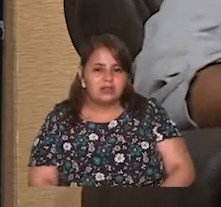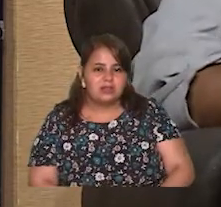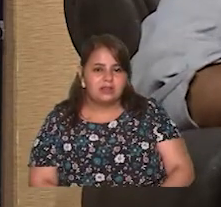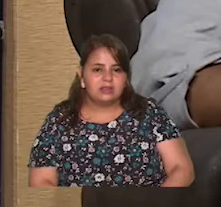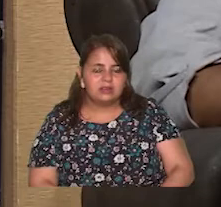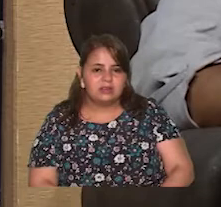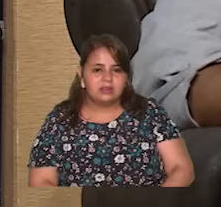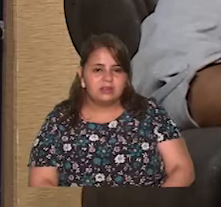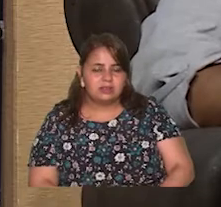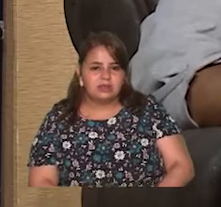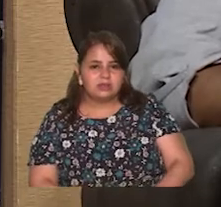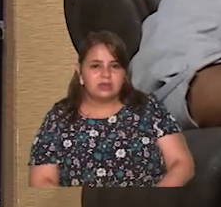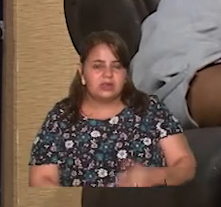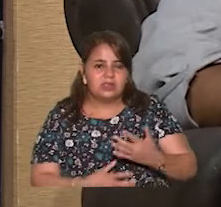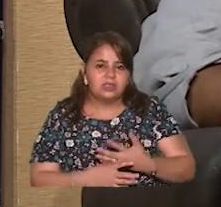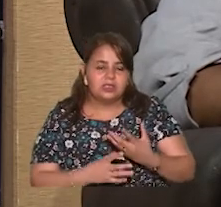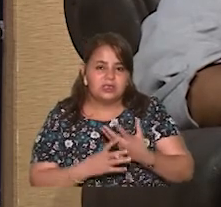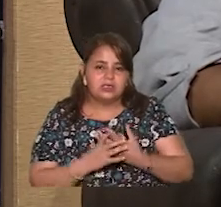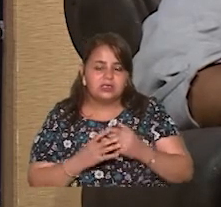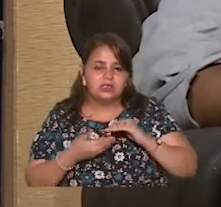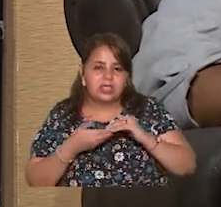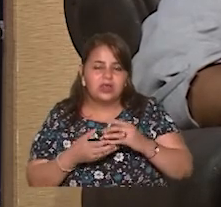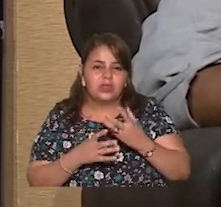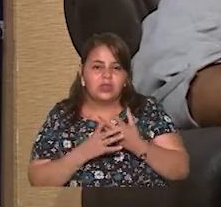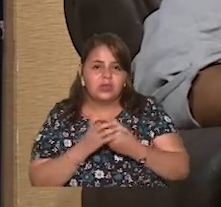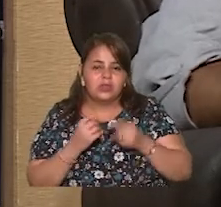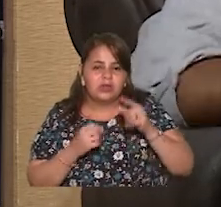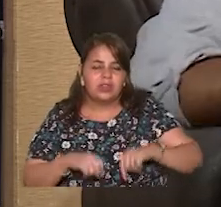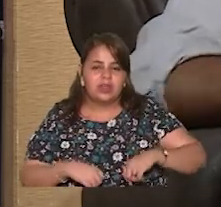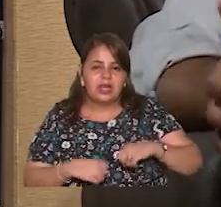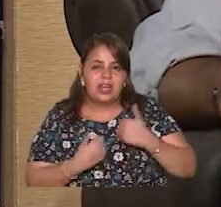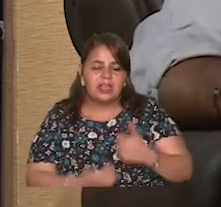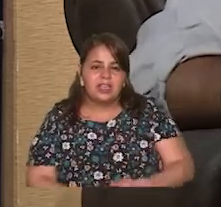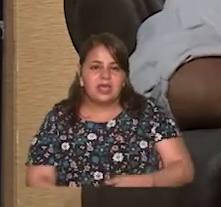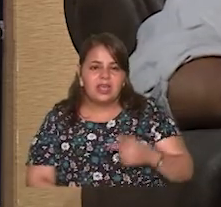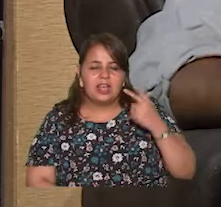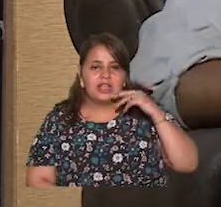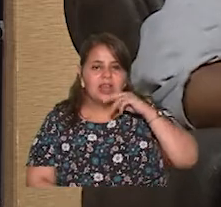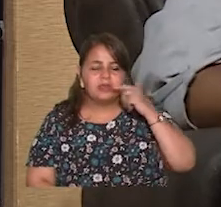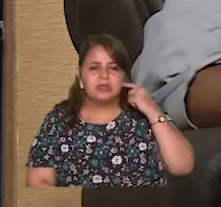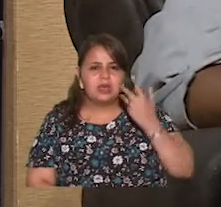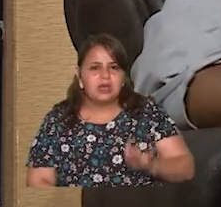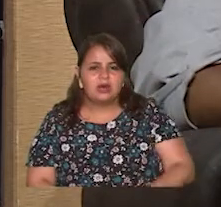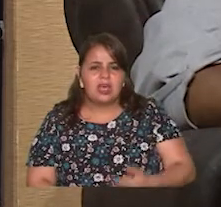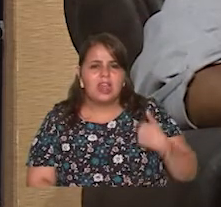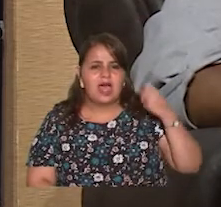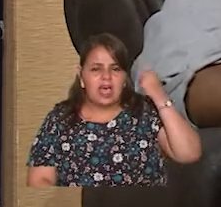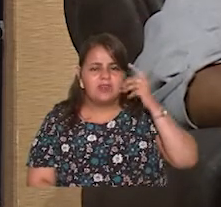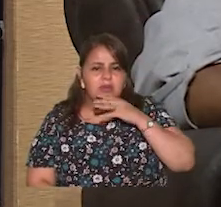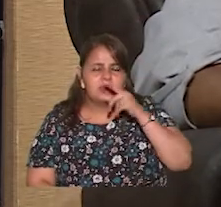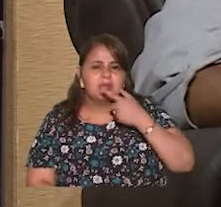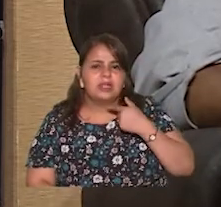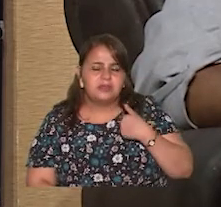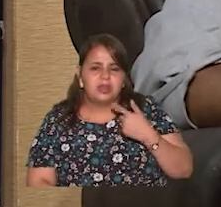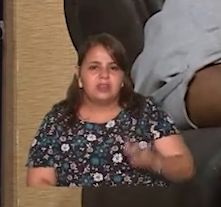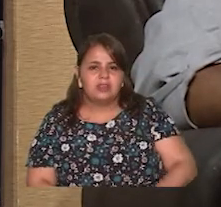إن هو يساعد ولاده في الحياة، هيقدروا قوي، هيحبوا، هيسمعوا كلام عمياني. انا عارف يا بابا قد ايه انت بتحبني وقد